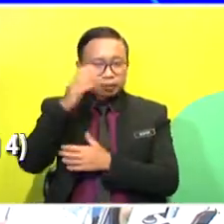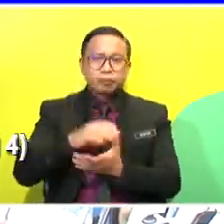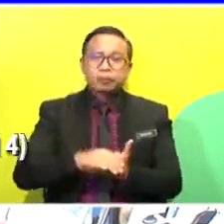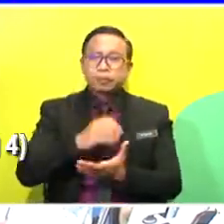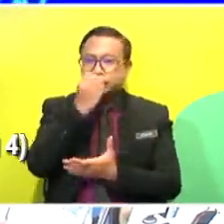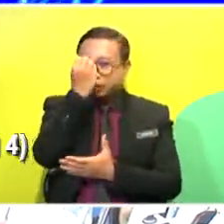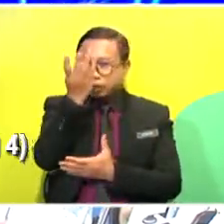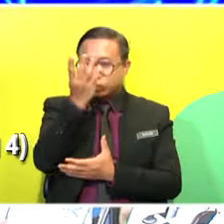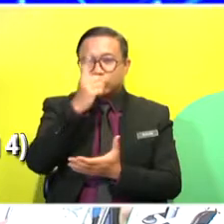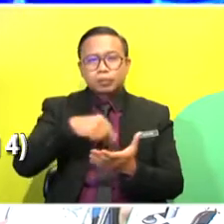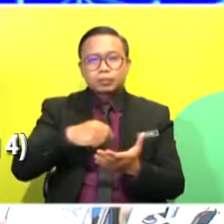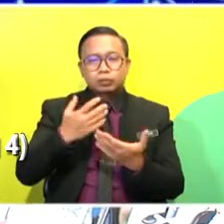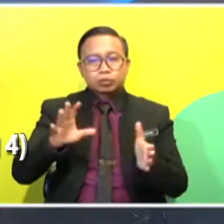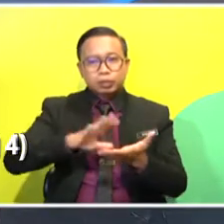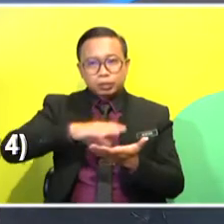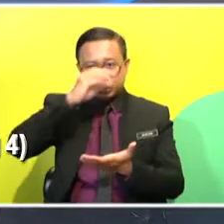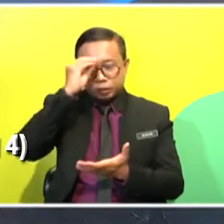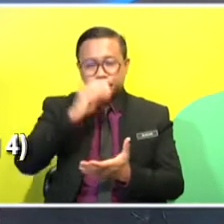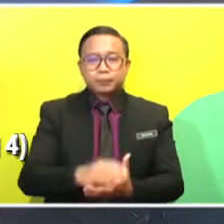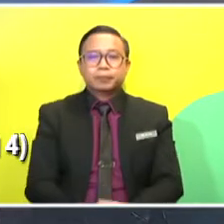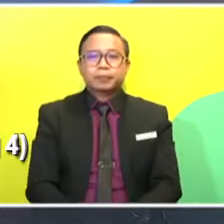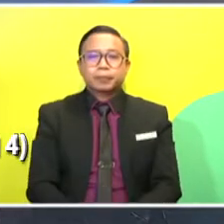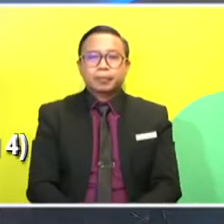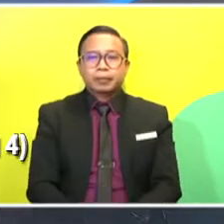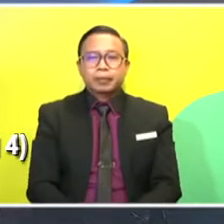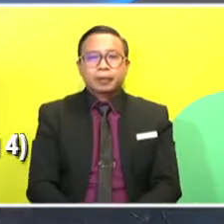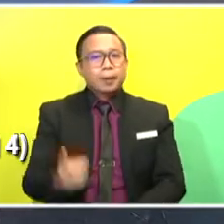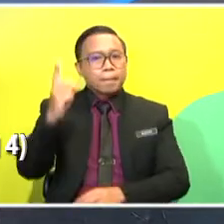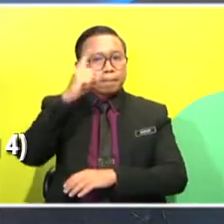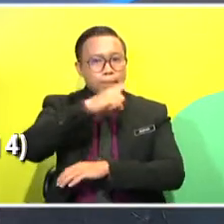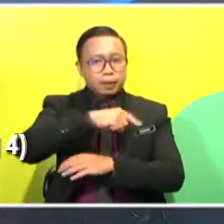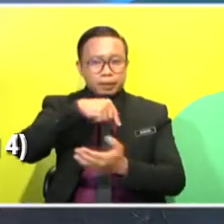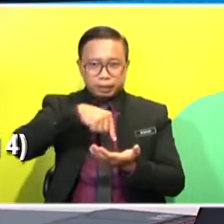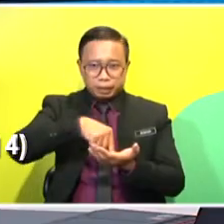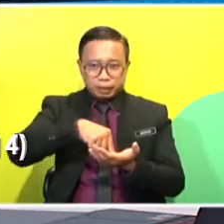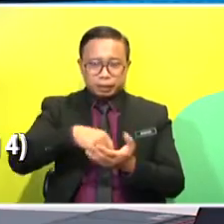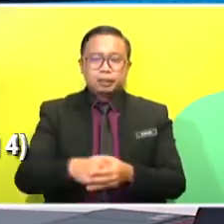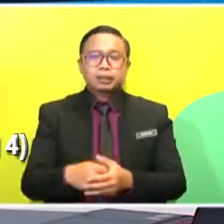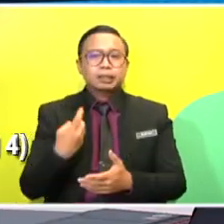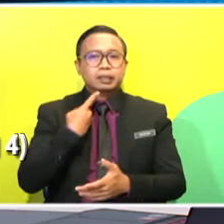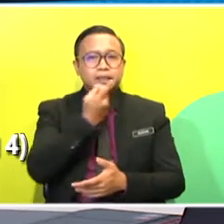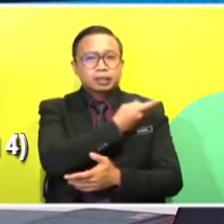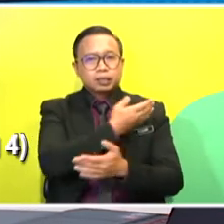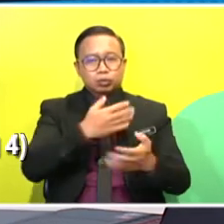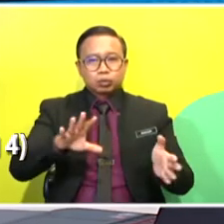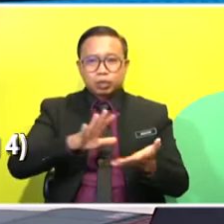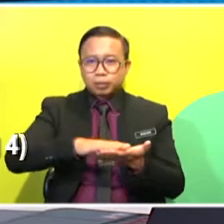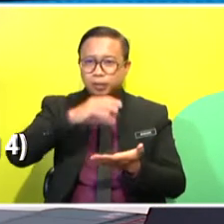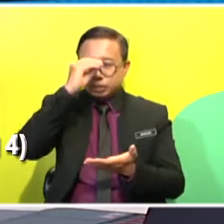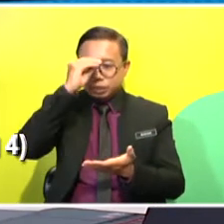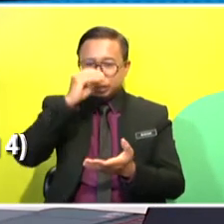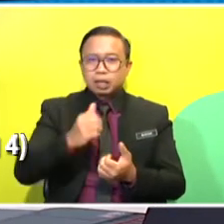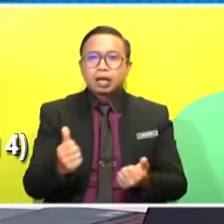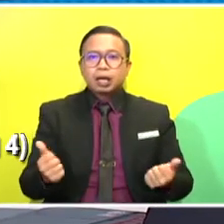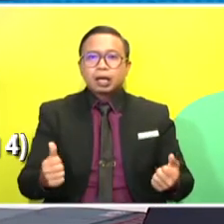hari ini. Silakan, cikgu. Baik, terima kasih pada Nisa. Okey, pada hari ini kita belajar tentang amalan mulia